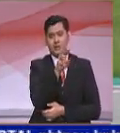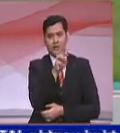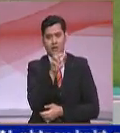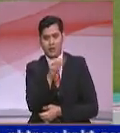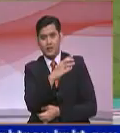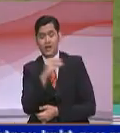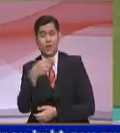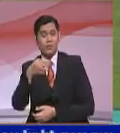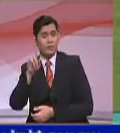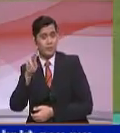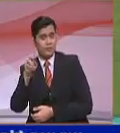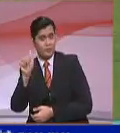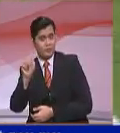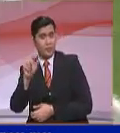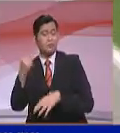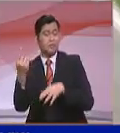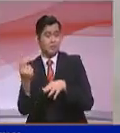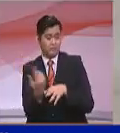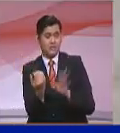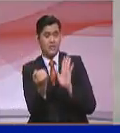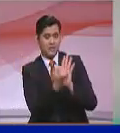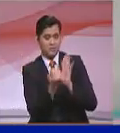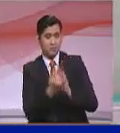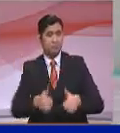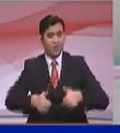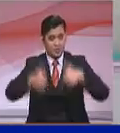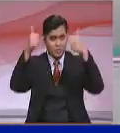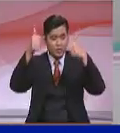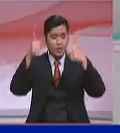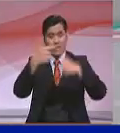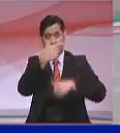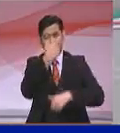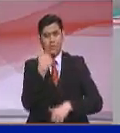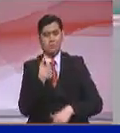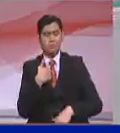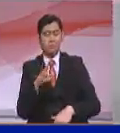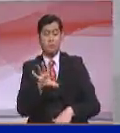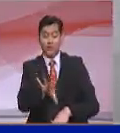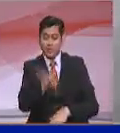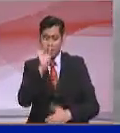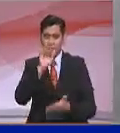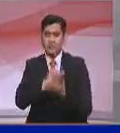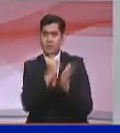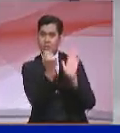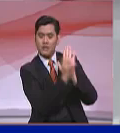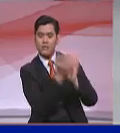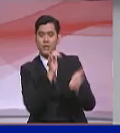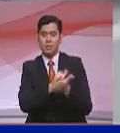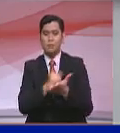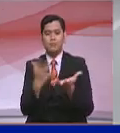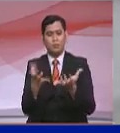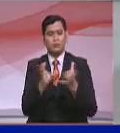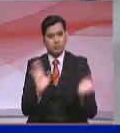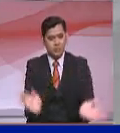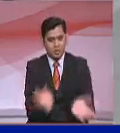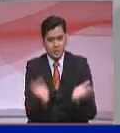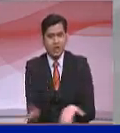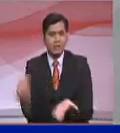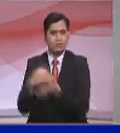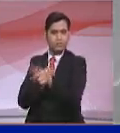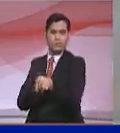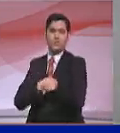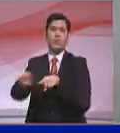27 musim bersaing untuk itu percaturan baru ini adalah bagi merancangkan persaingan dalam ketegori perdana itu